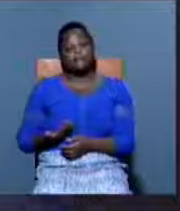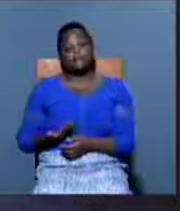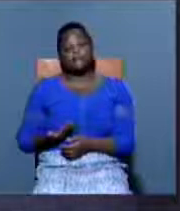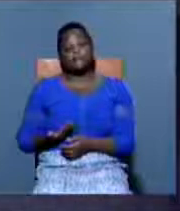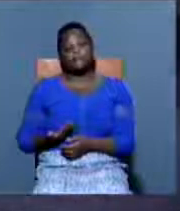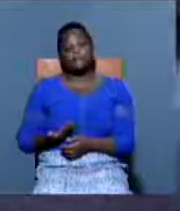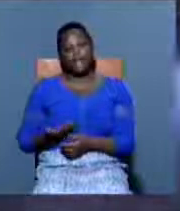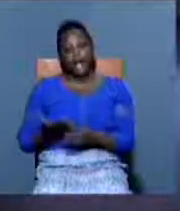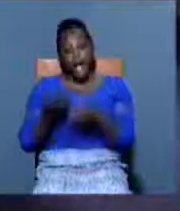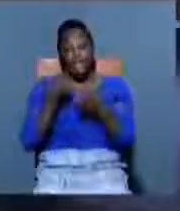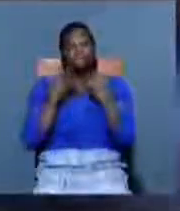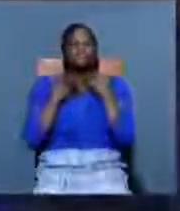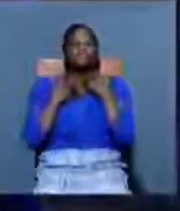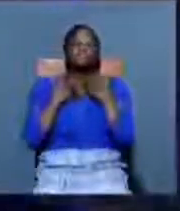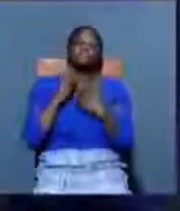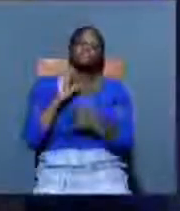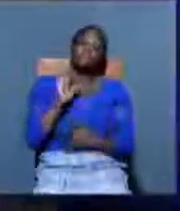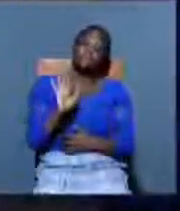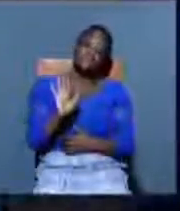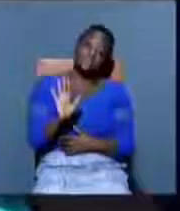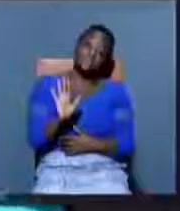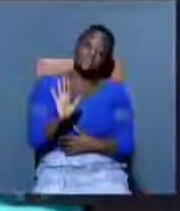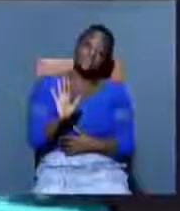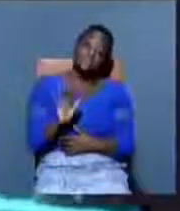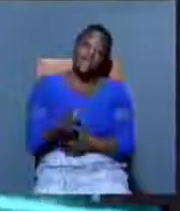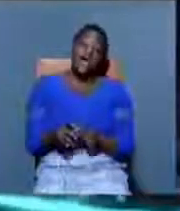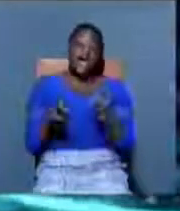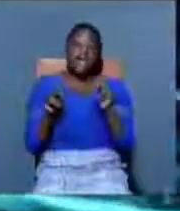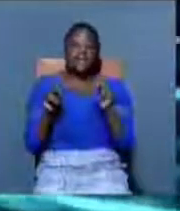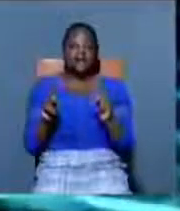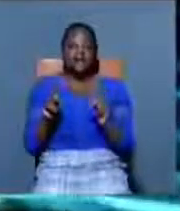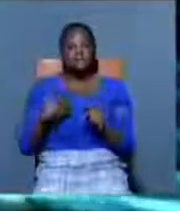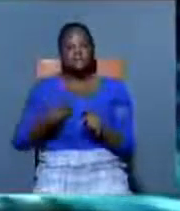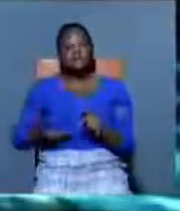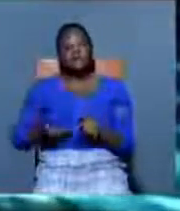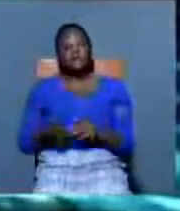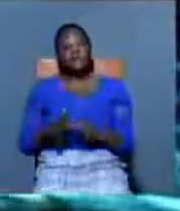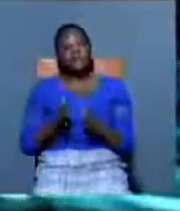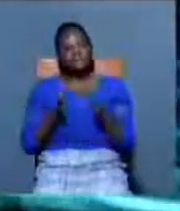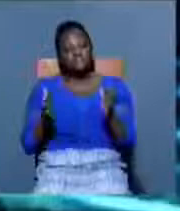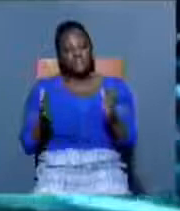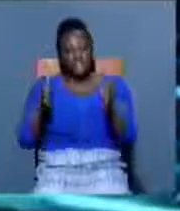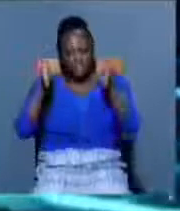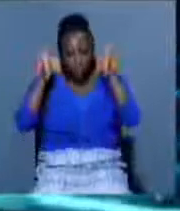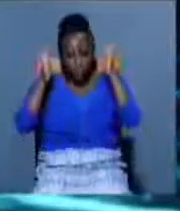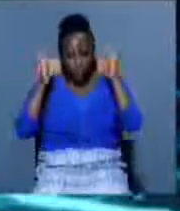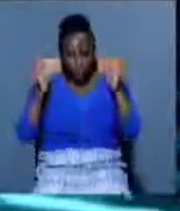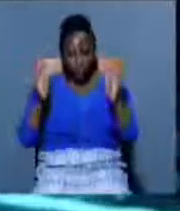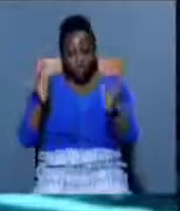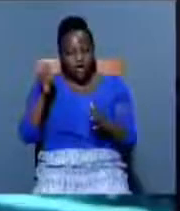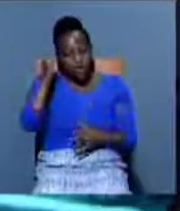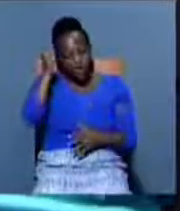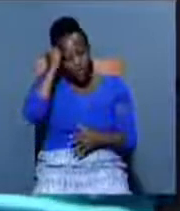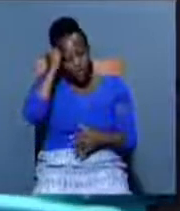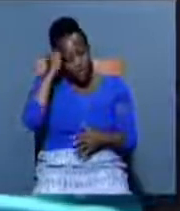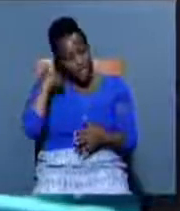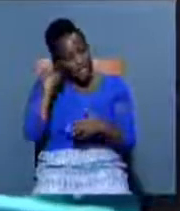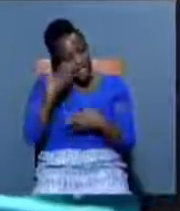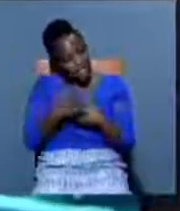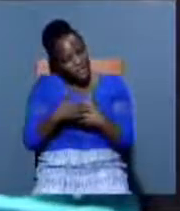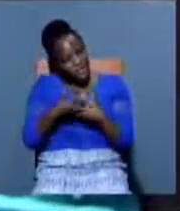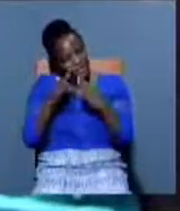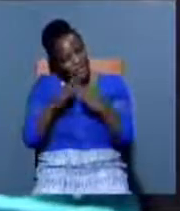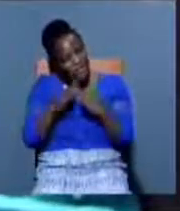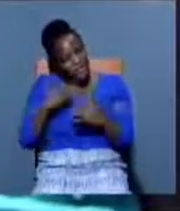mume. Hata kama mkeo labda ana wadhifa mkubwa, lakini kumbuka anaporudi nyumbani ni mkeo na